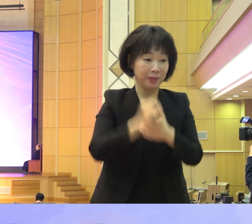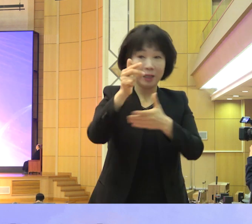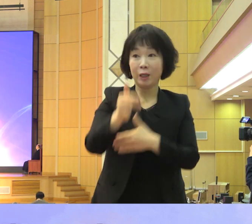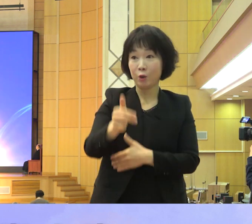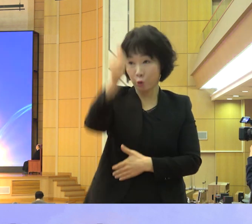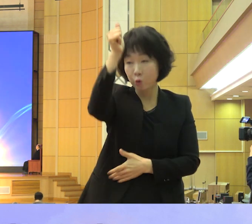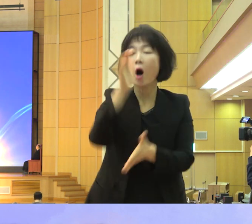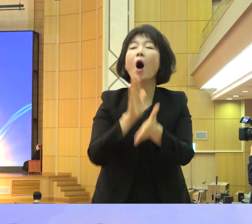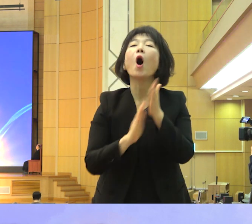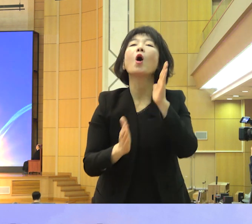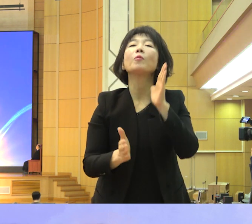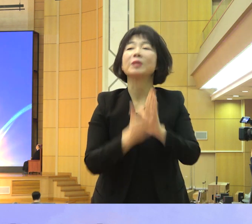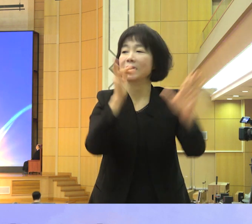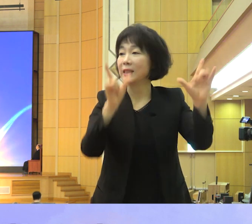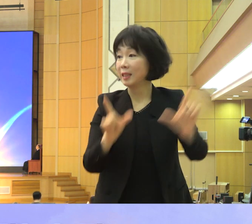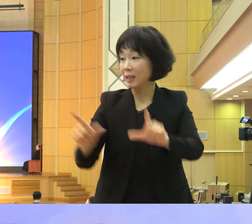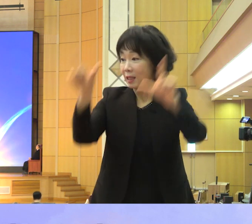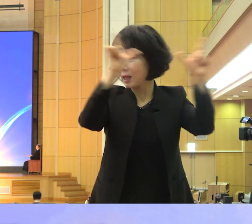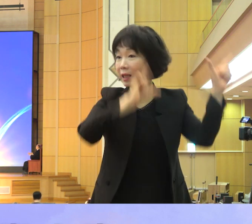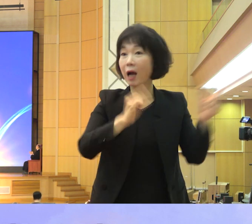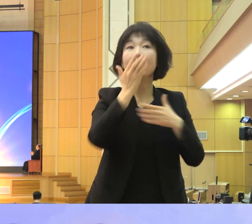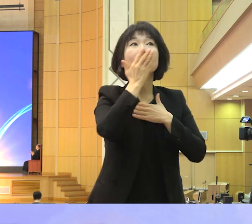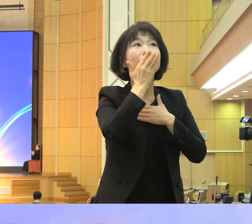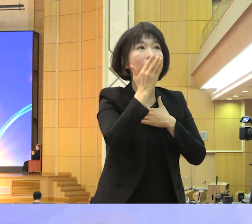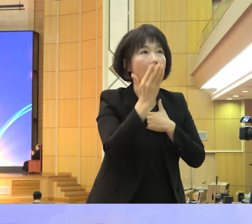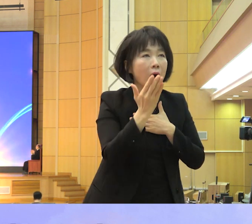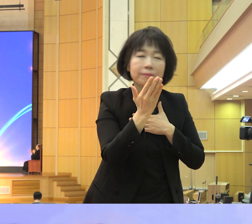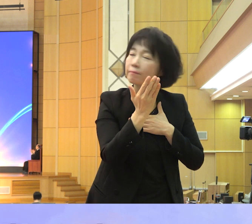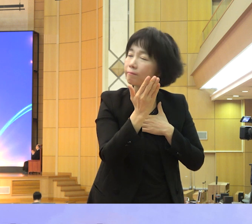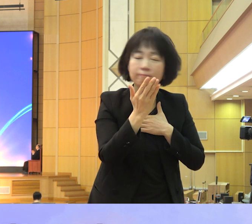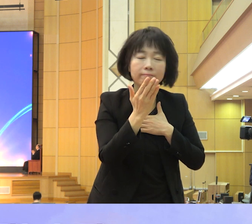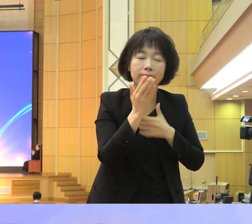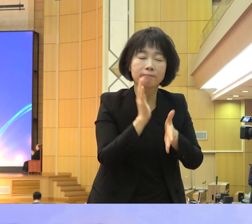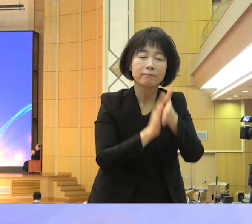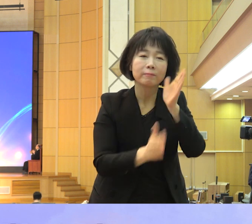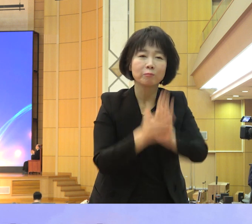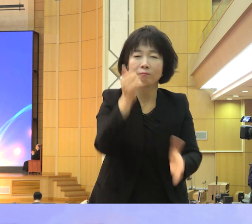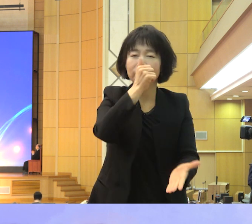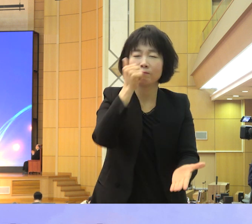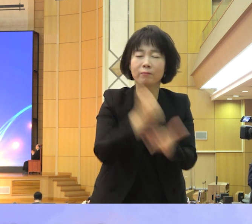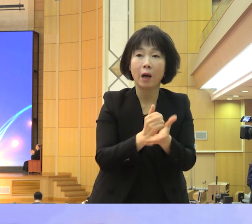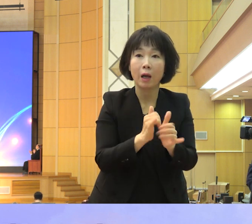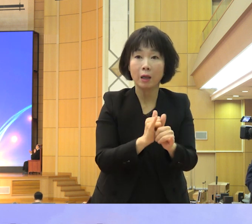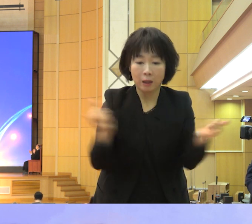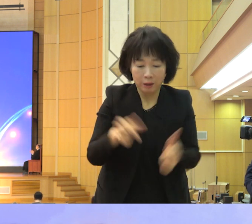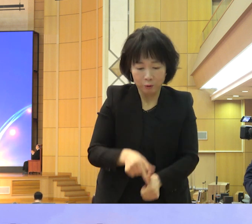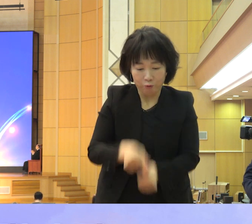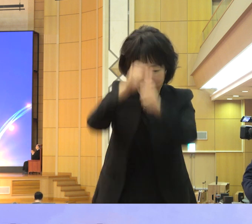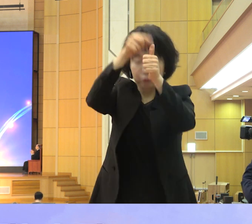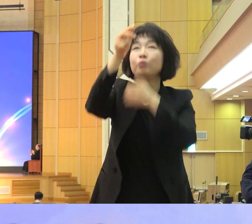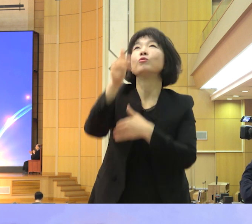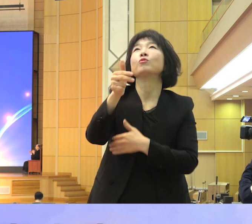주 없이 살 수 없네 죄인의